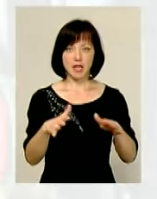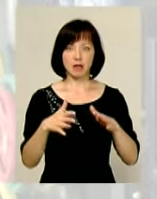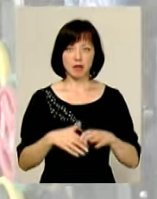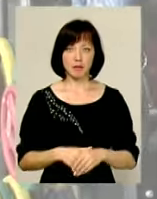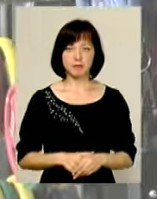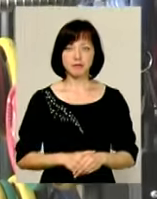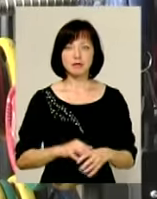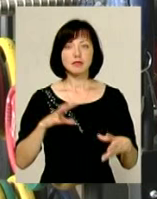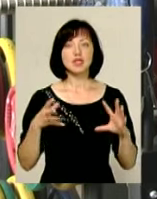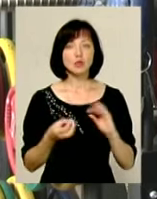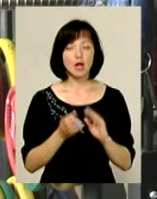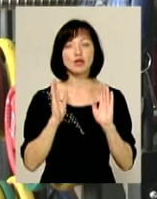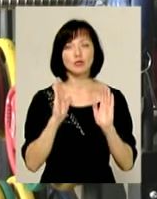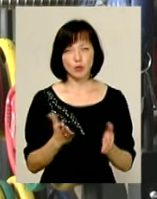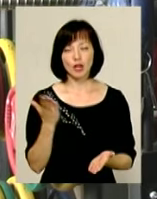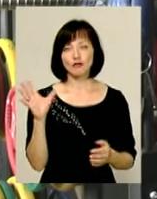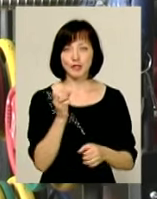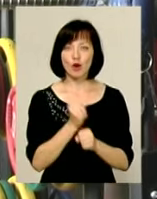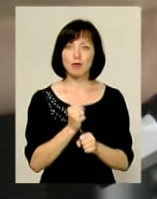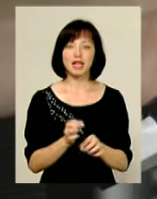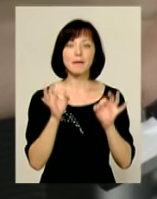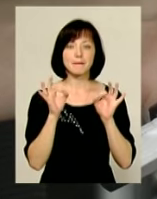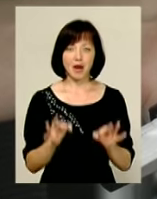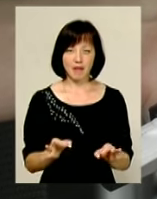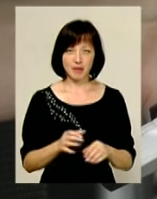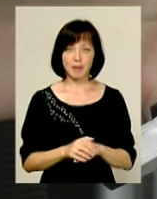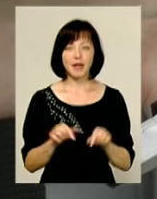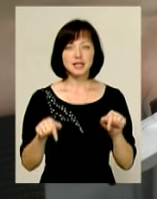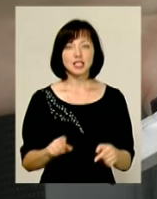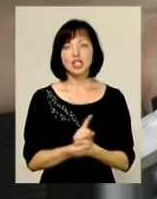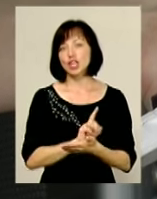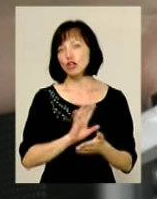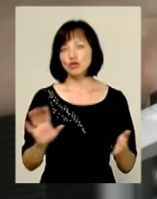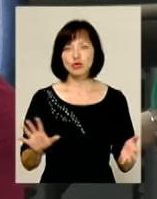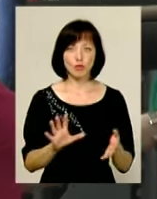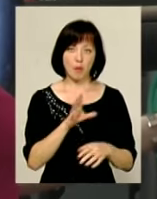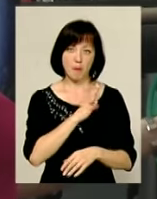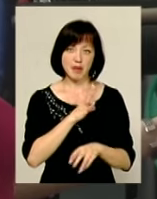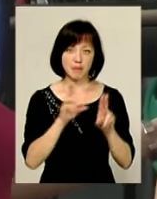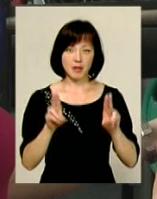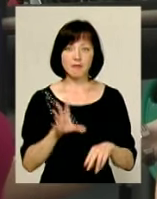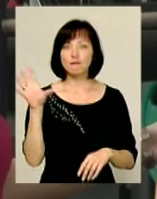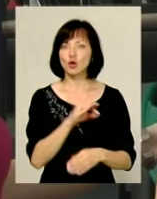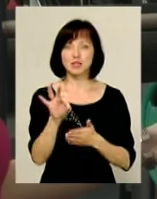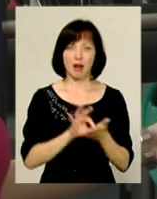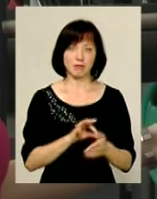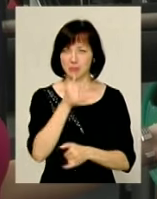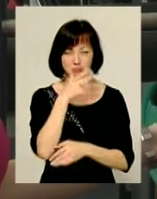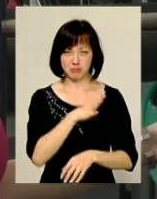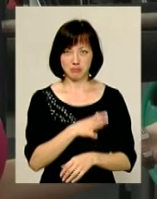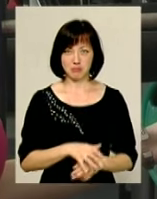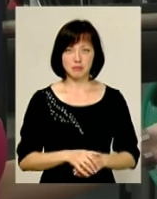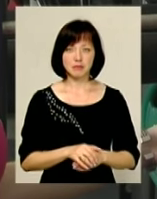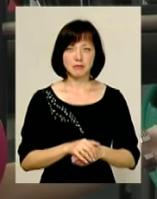выдох. Результат буде, якщо все робити правильно. Здесь не должно быть принципа всё и сразу.